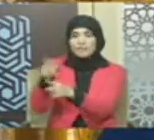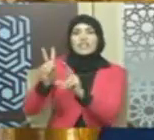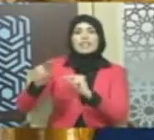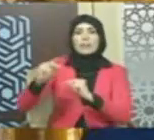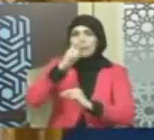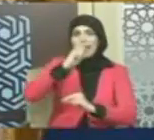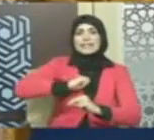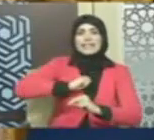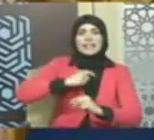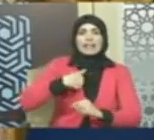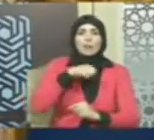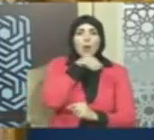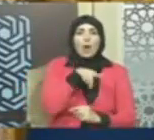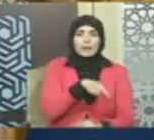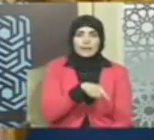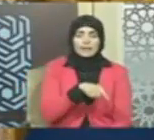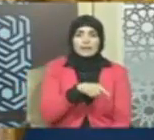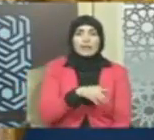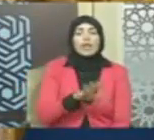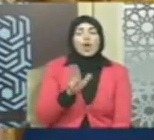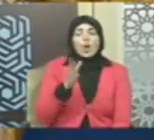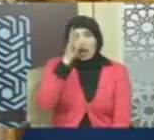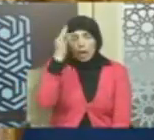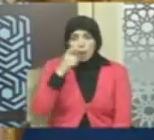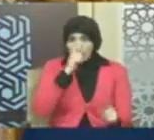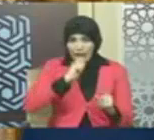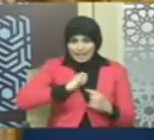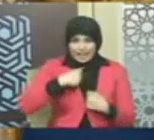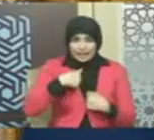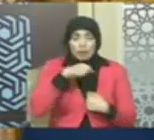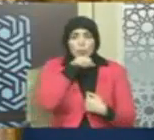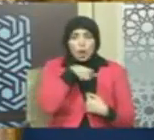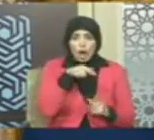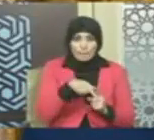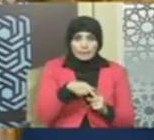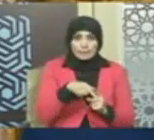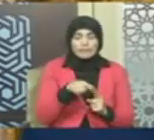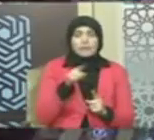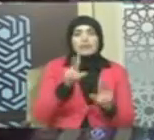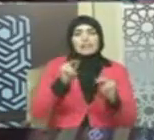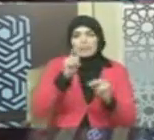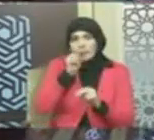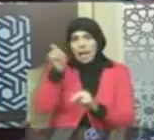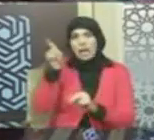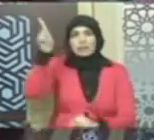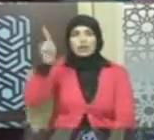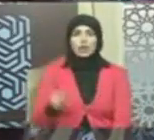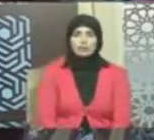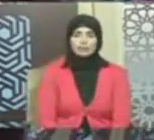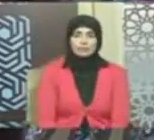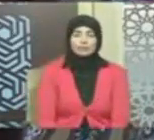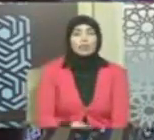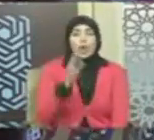آذاني، ومن آذاني فقد آذى الله،